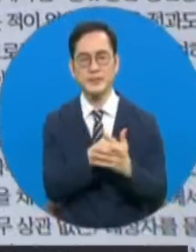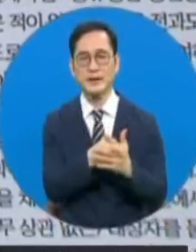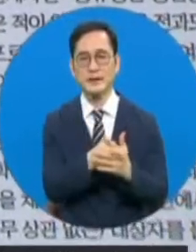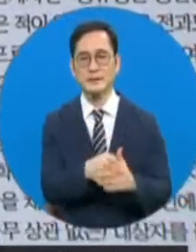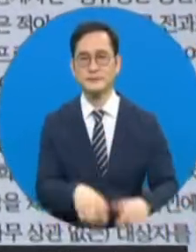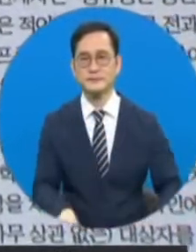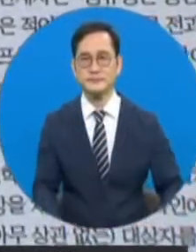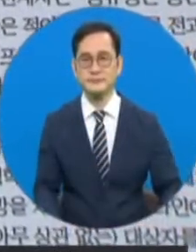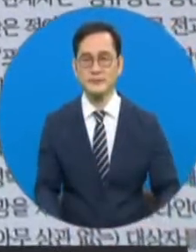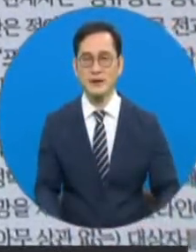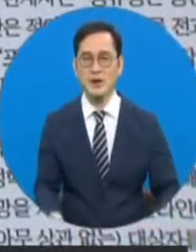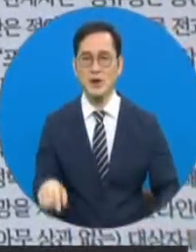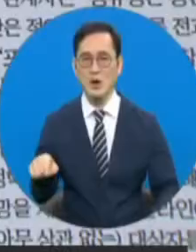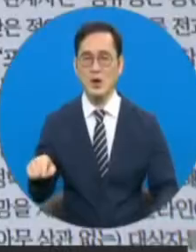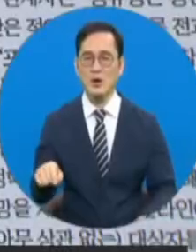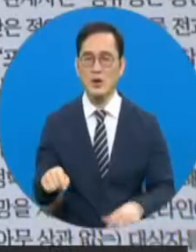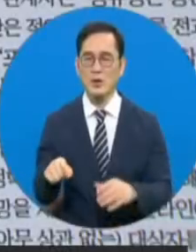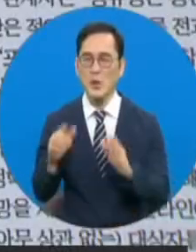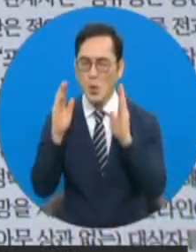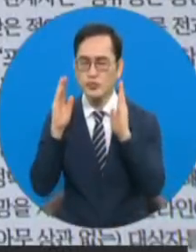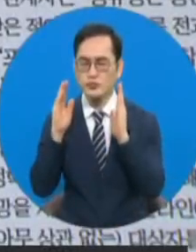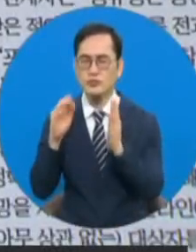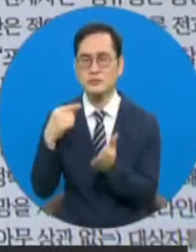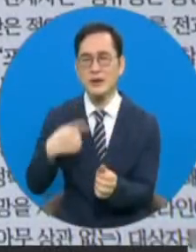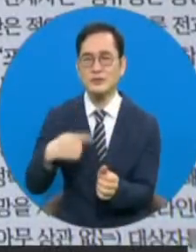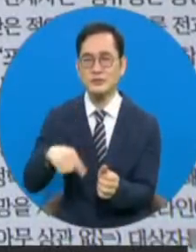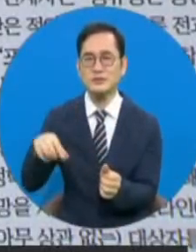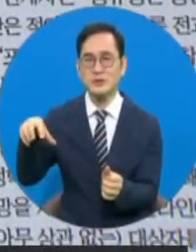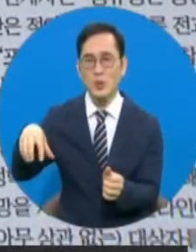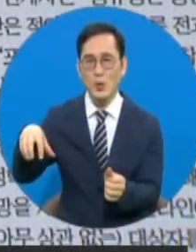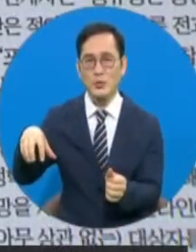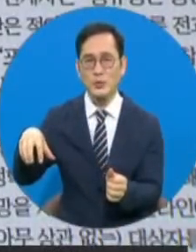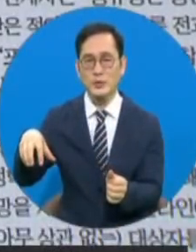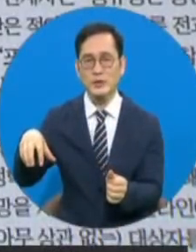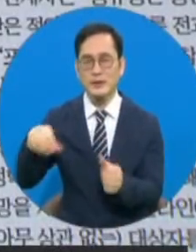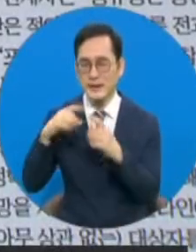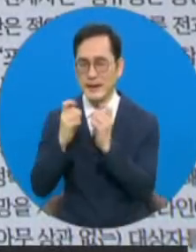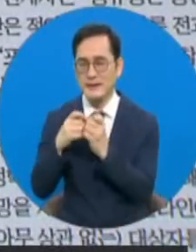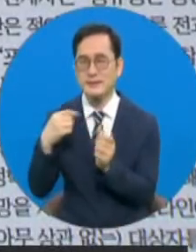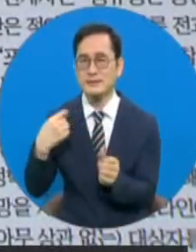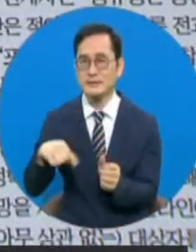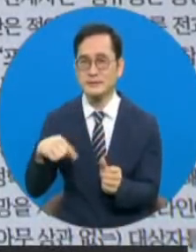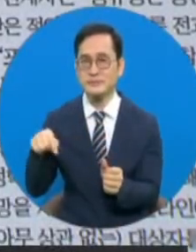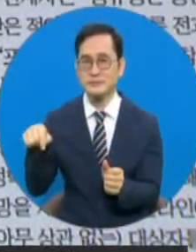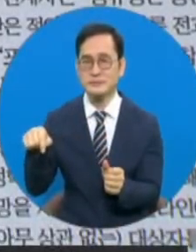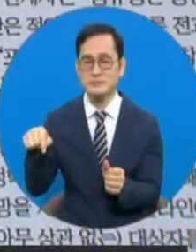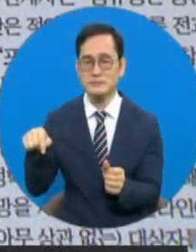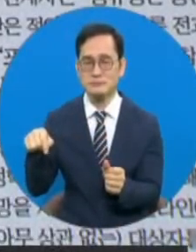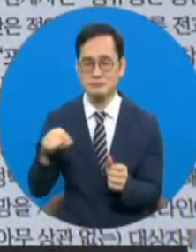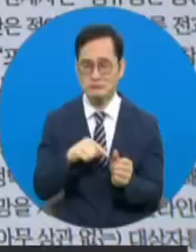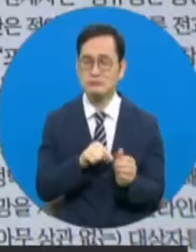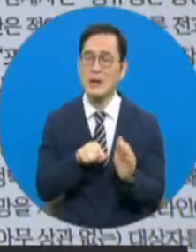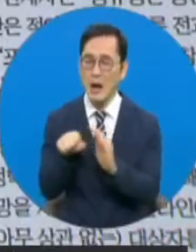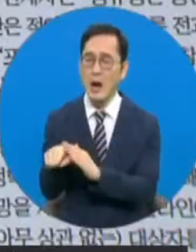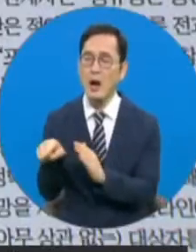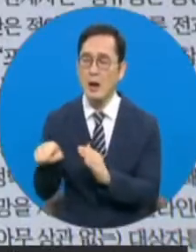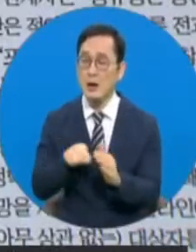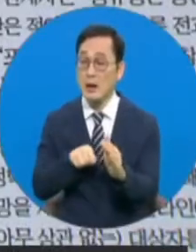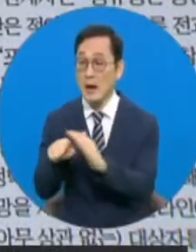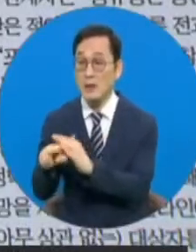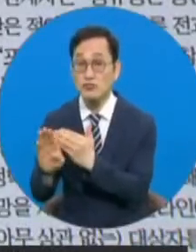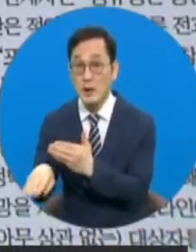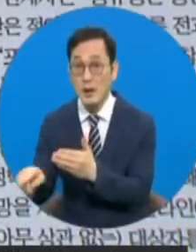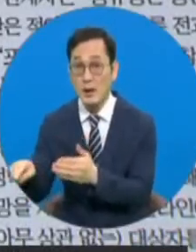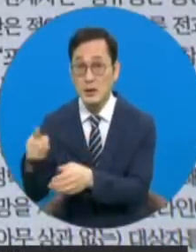과외 앱을 통해 혼자 사는 여성을 찾아서 살해한 20대의 사례보험의 신상이 공개됐습니다 23살에 정유정입니다